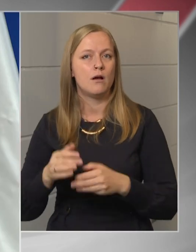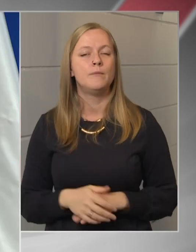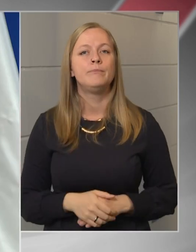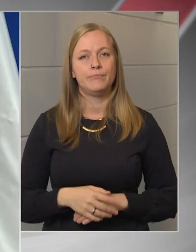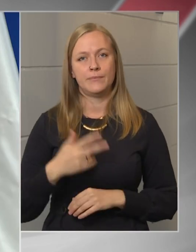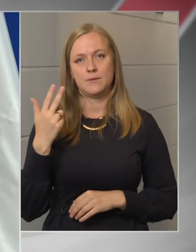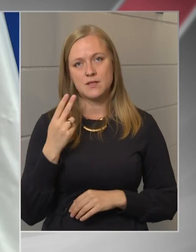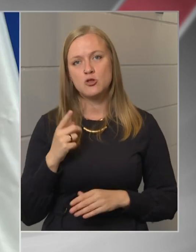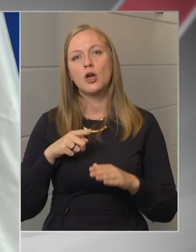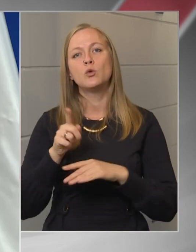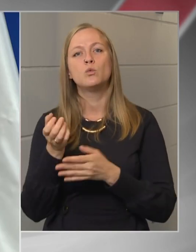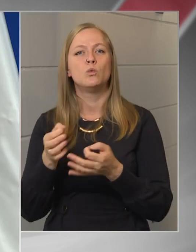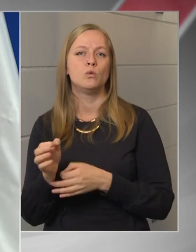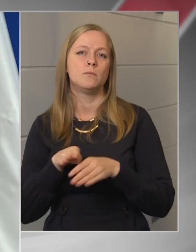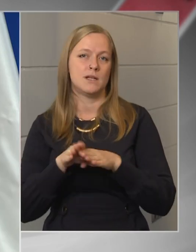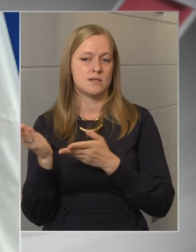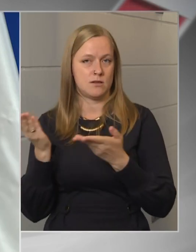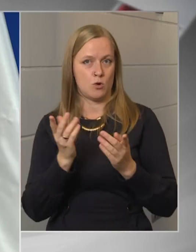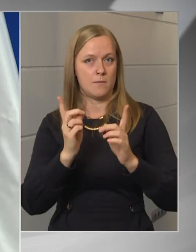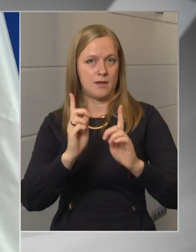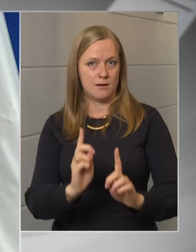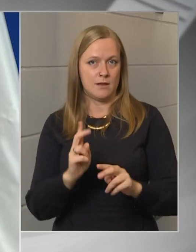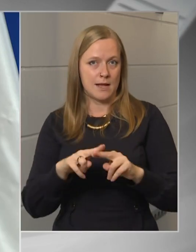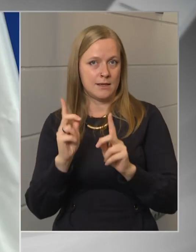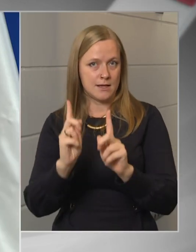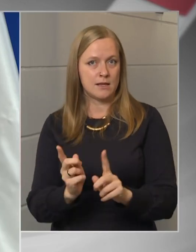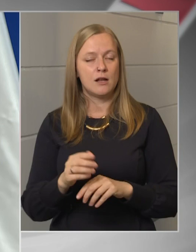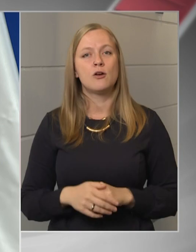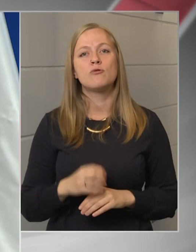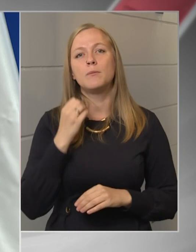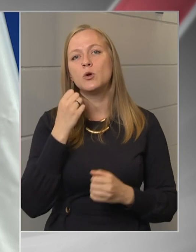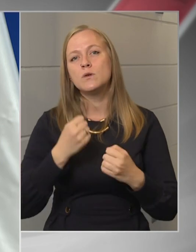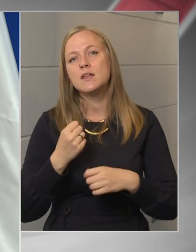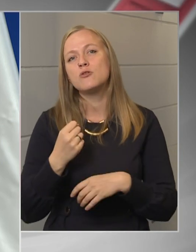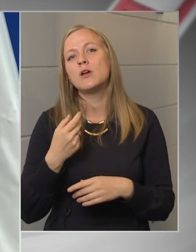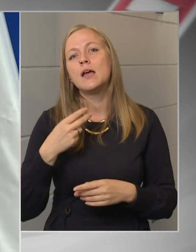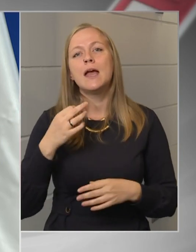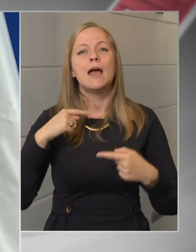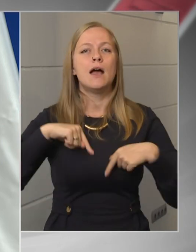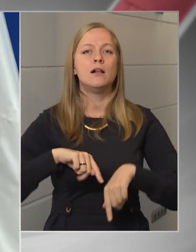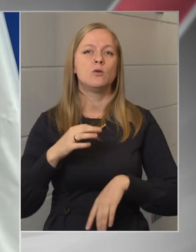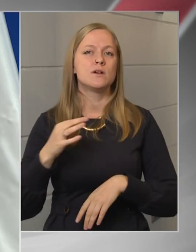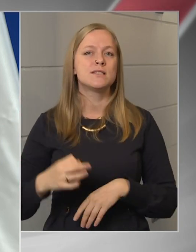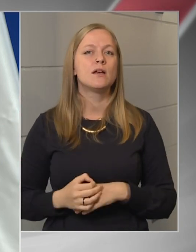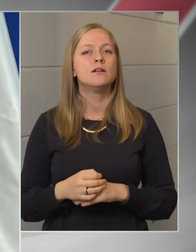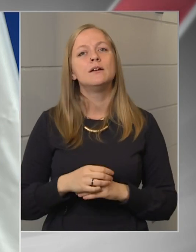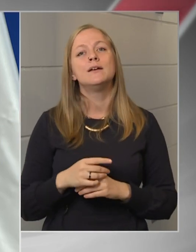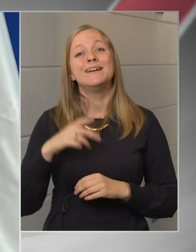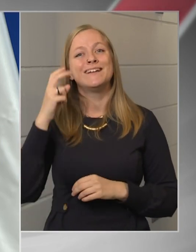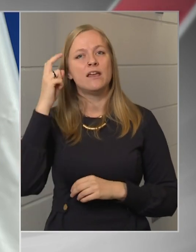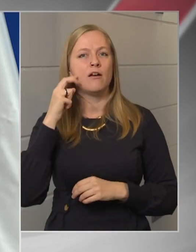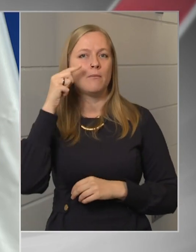a külni minisztérium áll rendelkezésre. Amikor a köztársági elnök aztán kievben Zelenszki elnökkel találkozott,